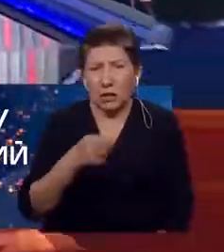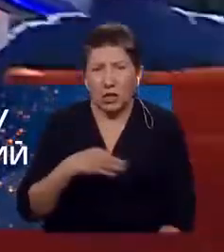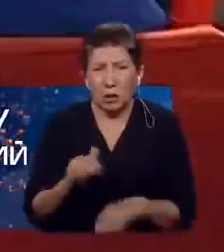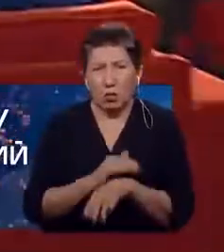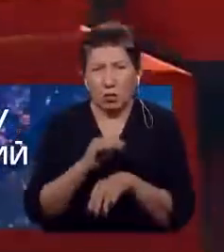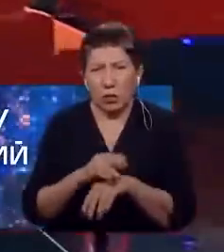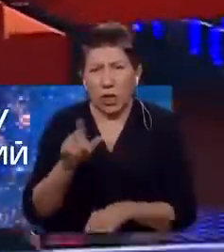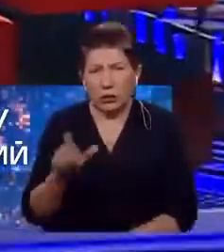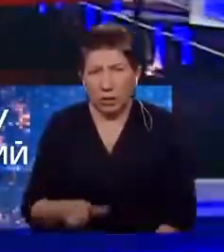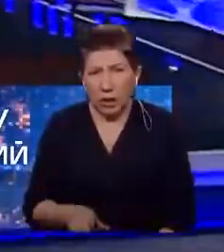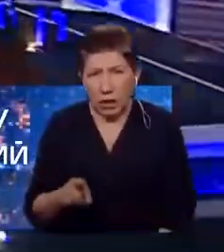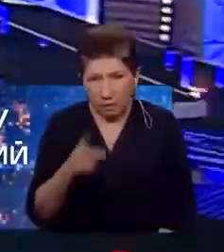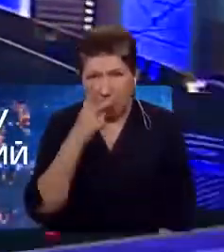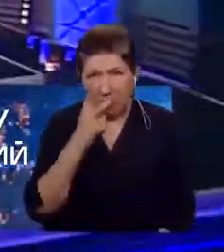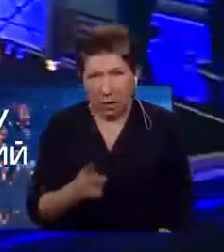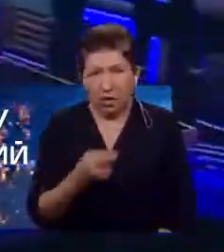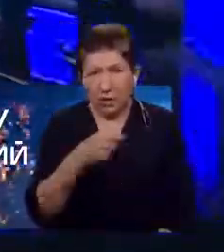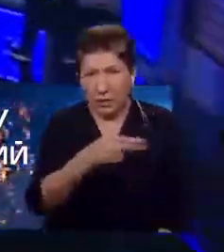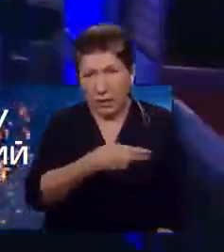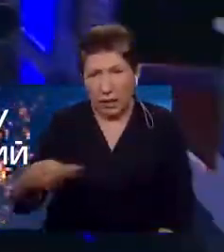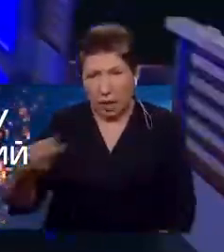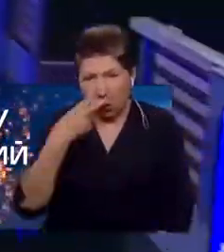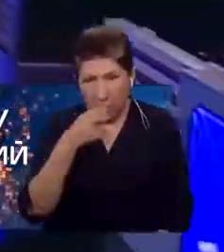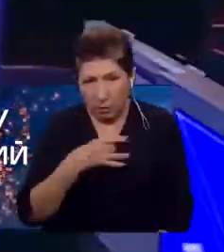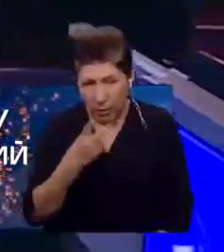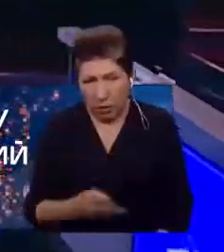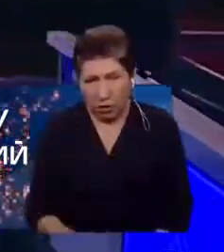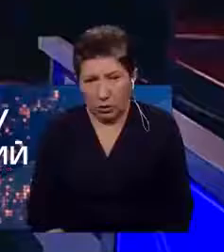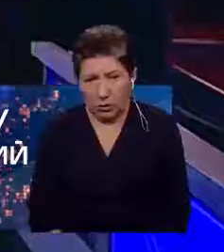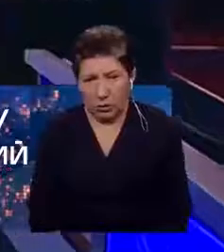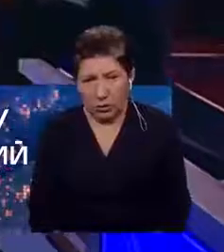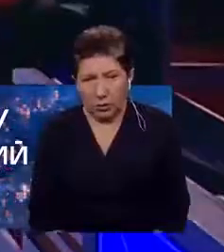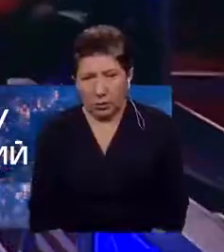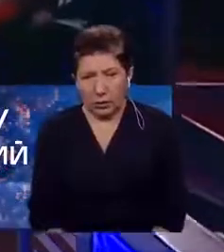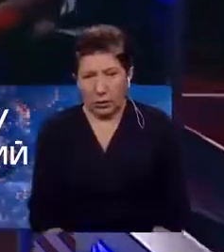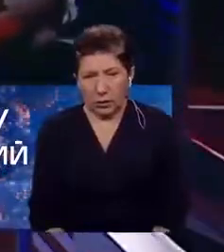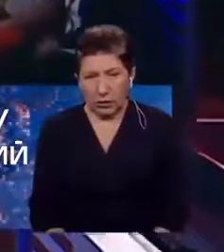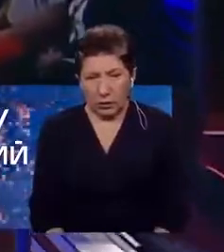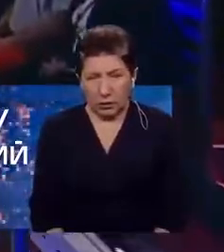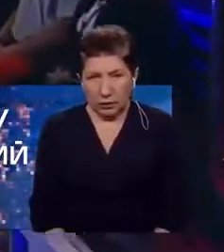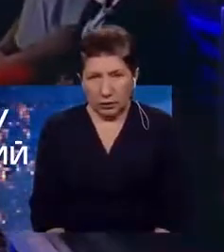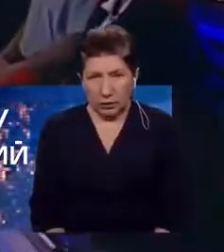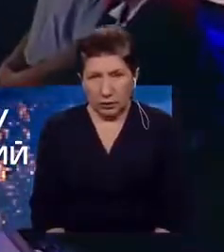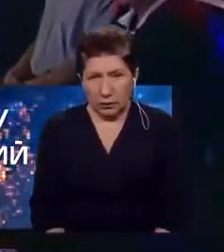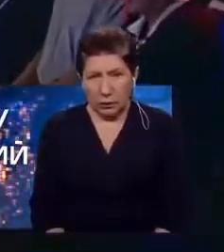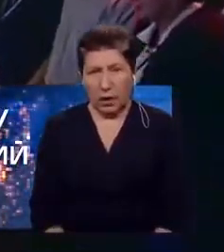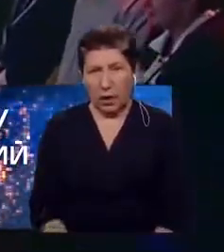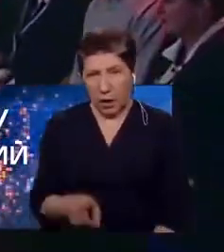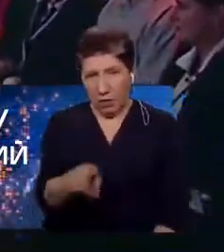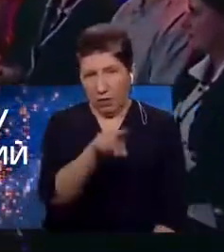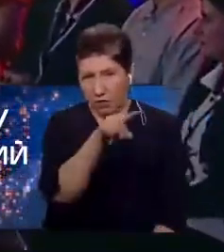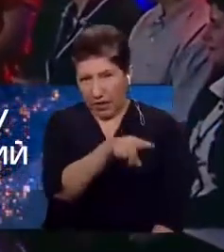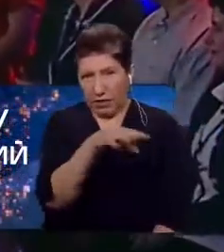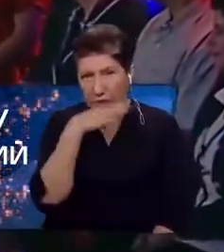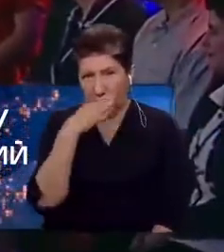ласка, чи бачите ви ці рядки? Та при чому пан ці рядки? Пан Коболєв каже, що того, аби яка ви не розумієте. Будь ласка. Чому вам